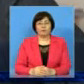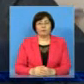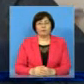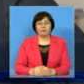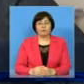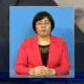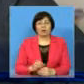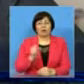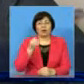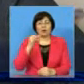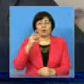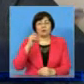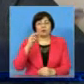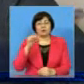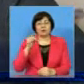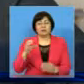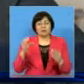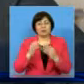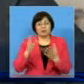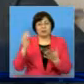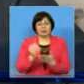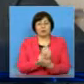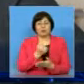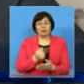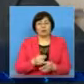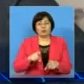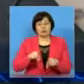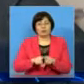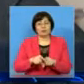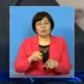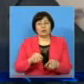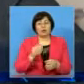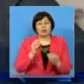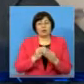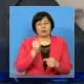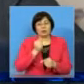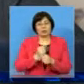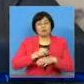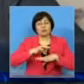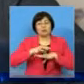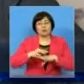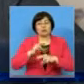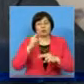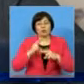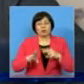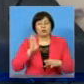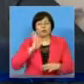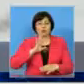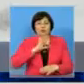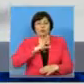аймақ сервис компаниясы ұтып алып, сол компания осы жұмыстарын жүргізіп, уақытылы халықты ауыз суымен